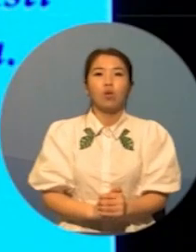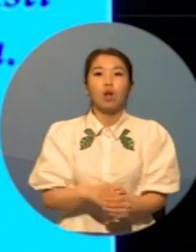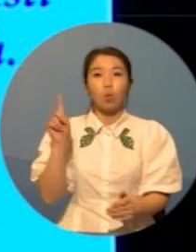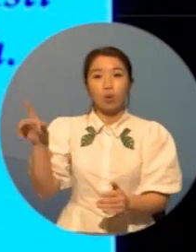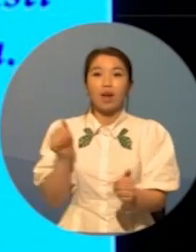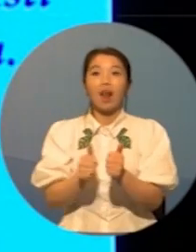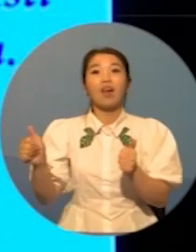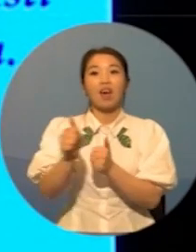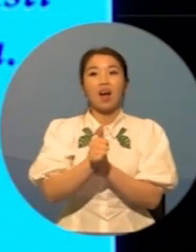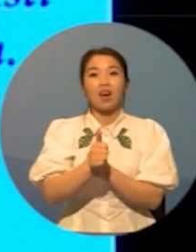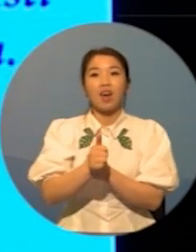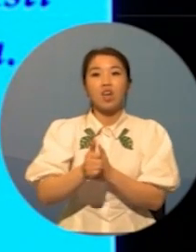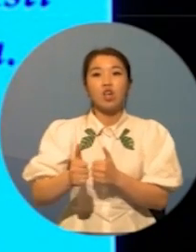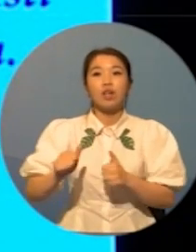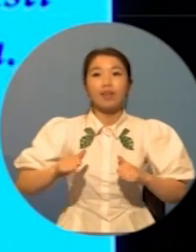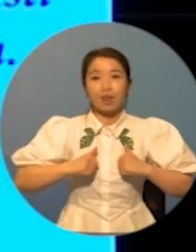Олар алға қарай талпынуда.